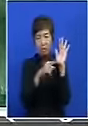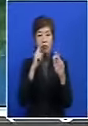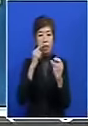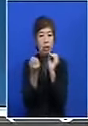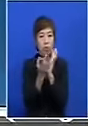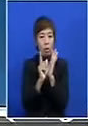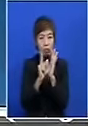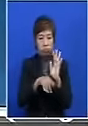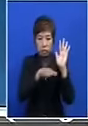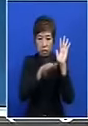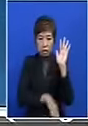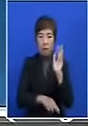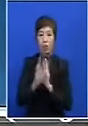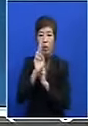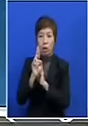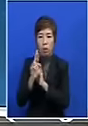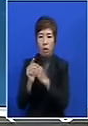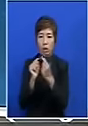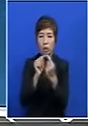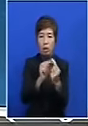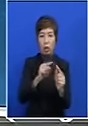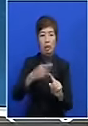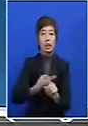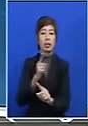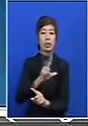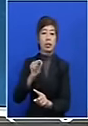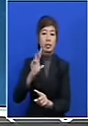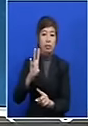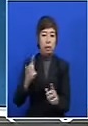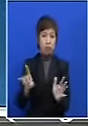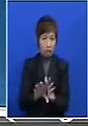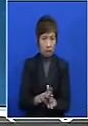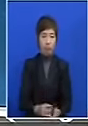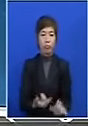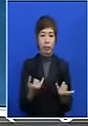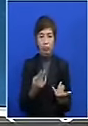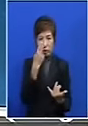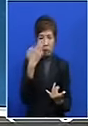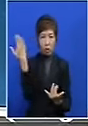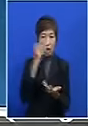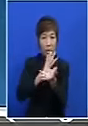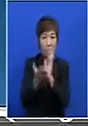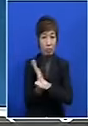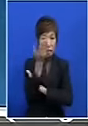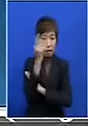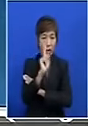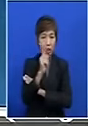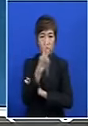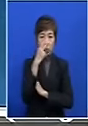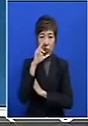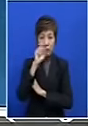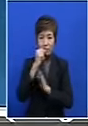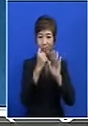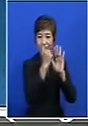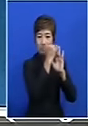ำให้พื้นที่ภาคใต้เฝ้าระวังไปจนถึงวันที่27มกราคมนี้ครับมาดูสภาพอากาศที่เปลี่ยนแปลงเมื่อช่วงเช้าวันนี้ครับจะสังเกตได้ว่า